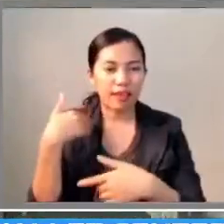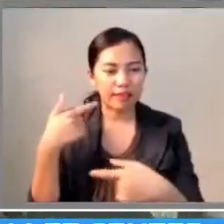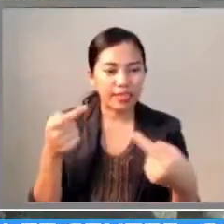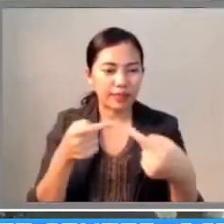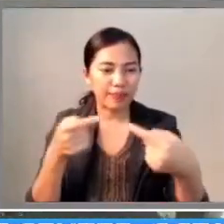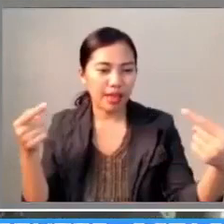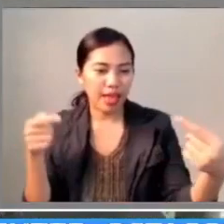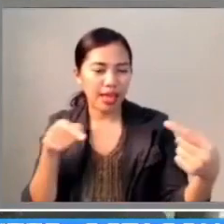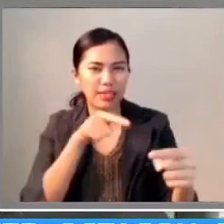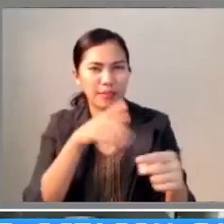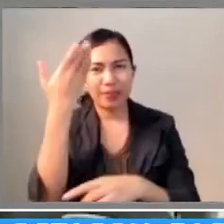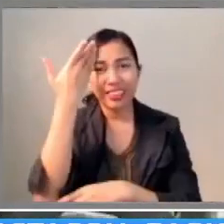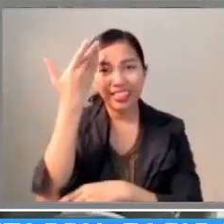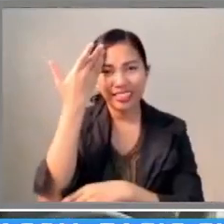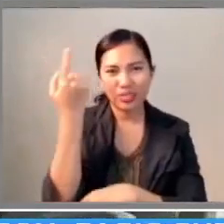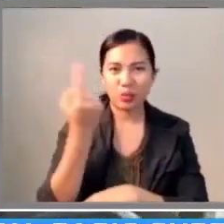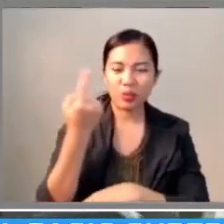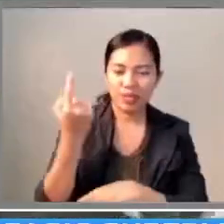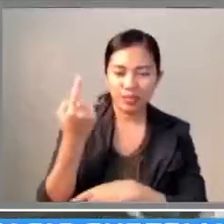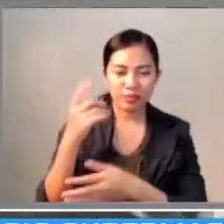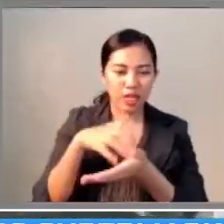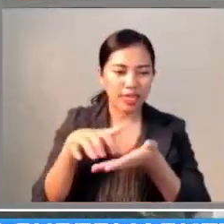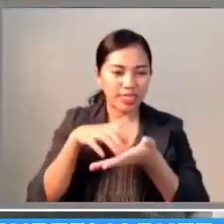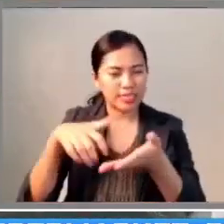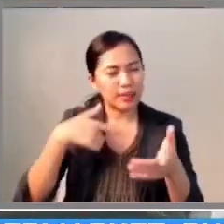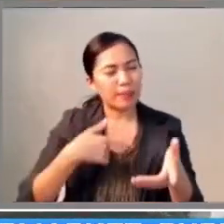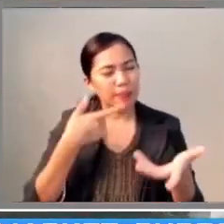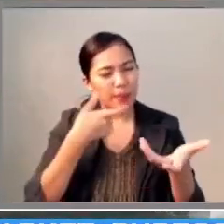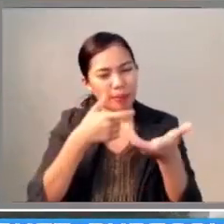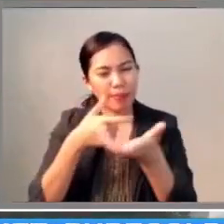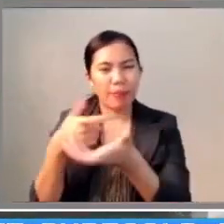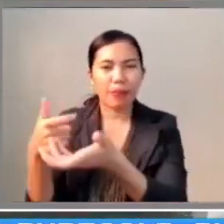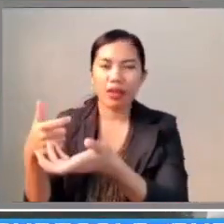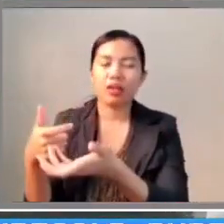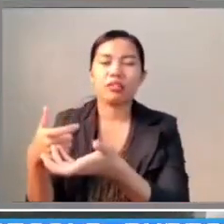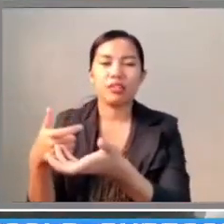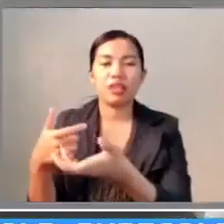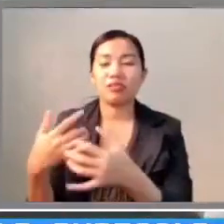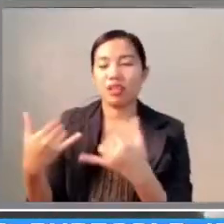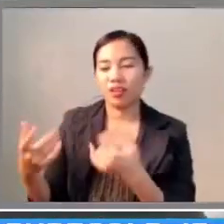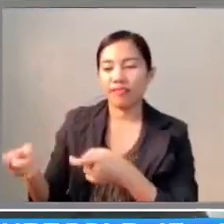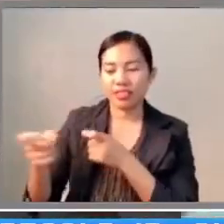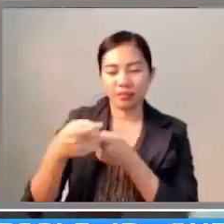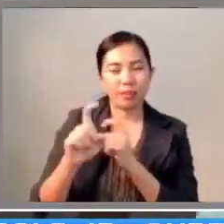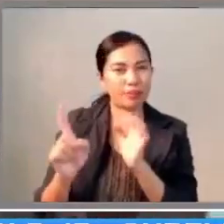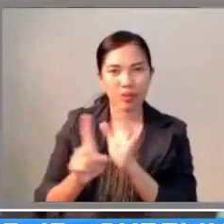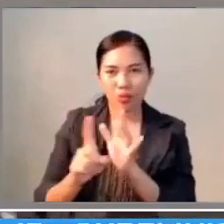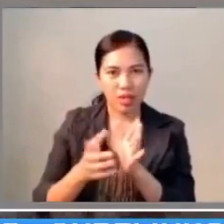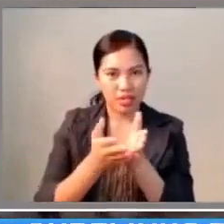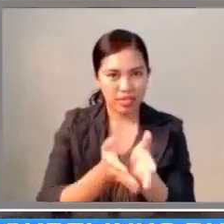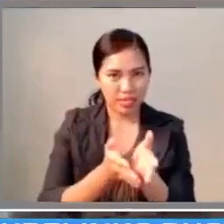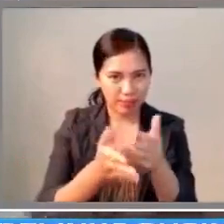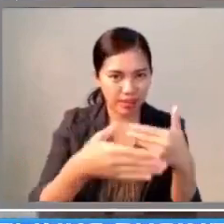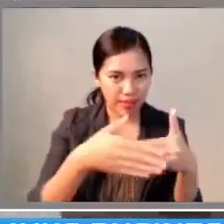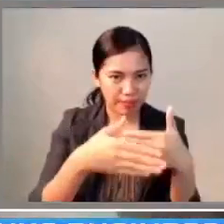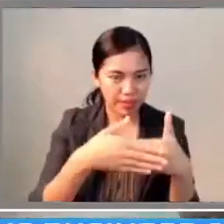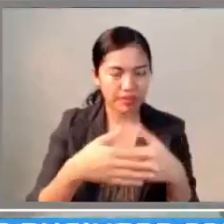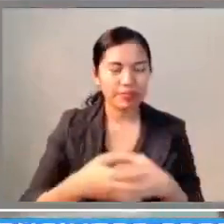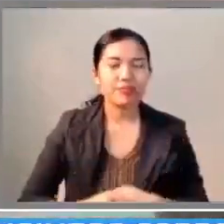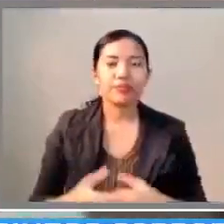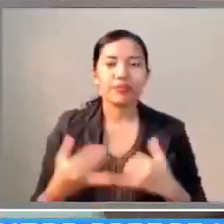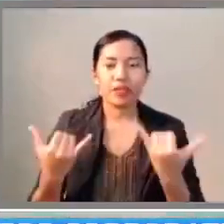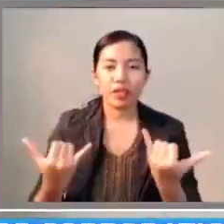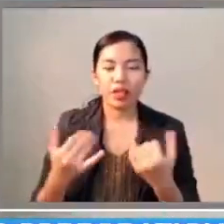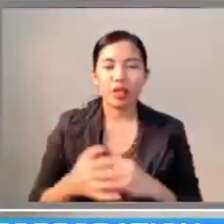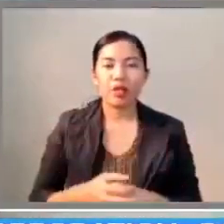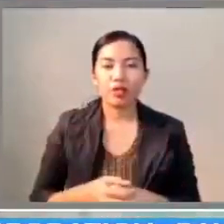kunwaring mananakop na papasok mula sa karagatan. Tampok dito ang mga tauhan ng US at Philippine Marines na susuportahan ng mga helicopter